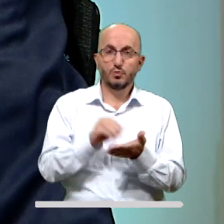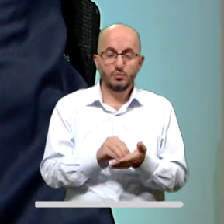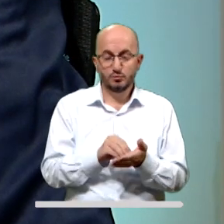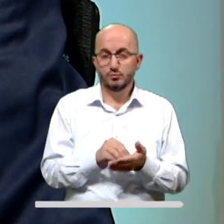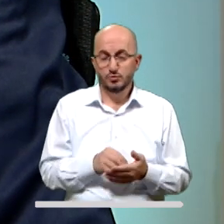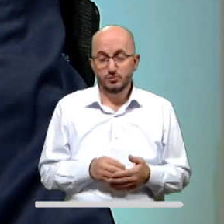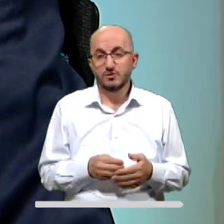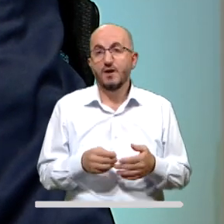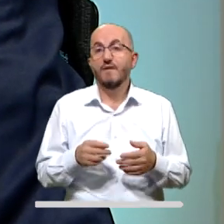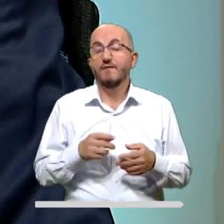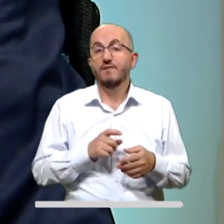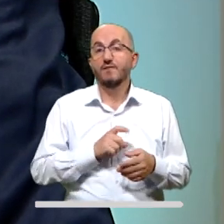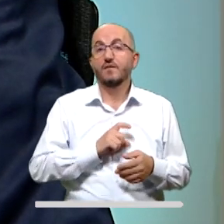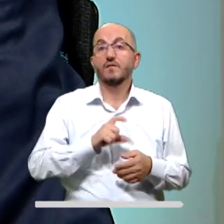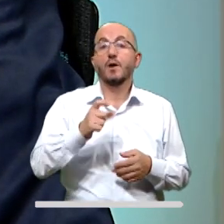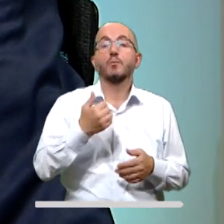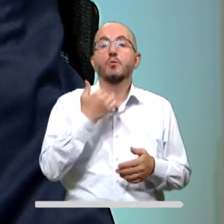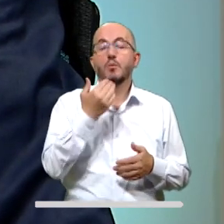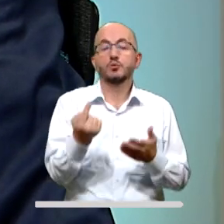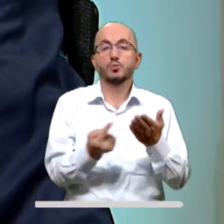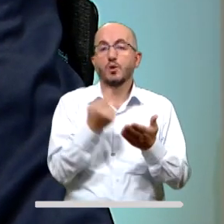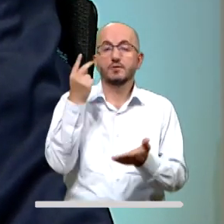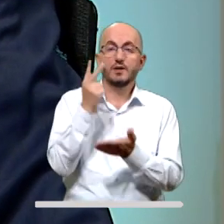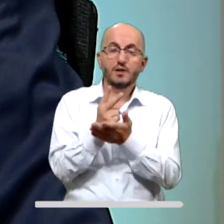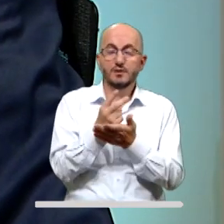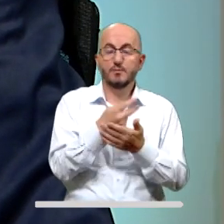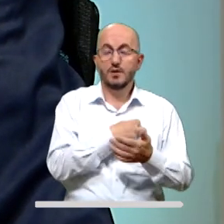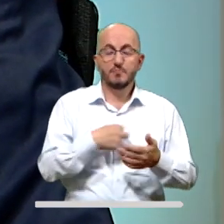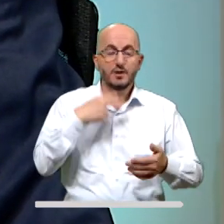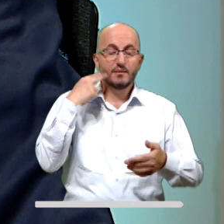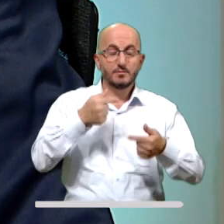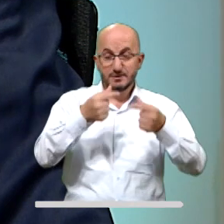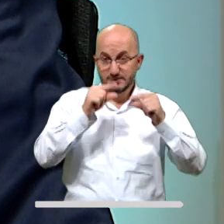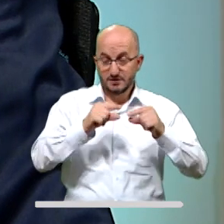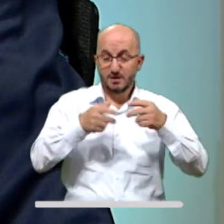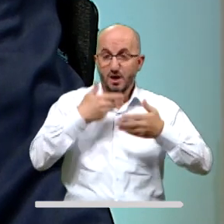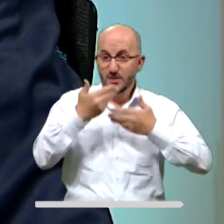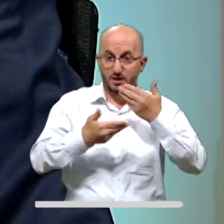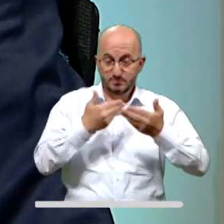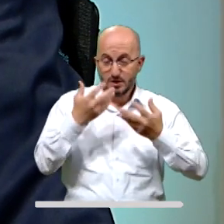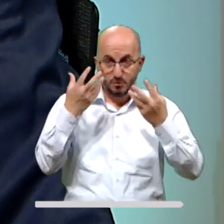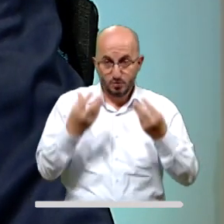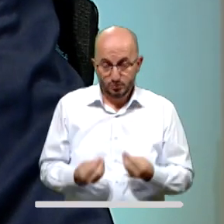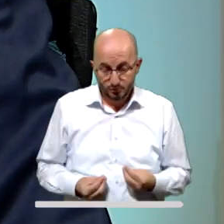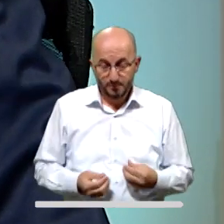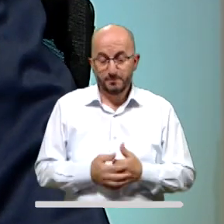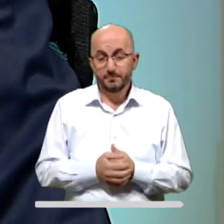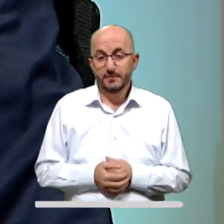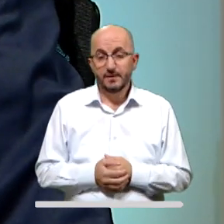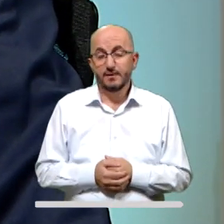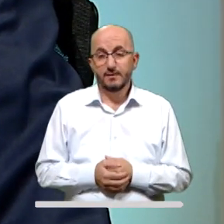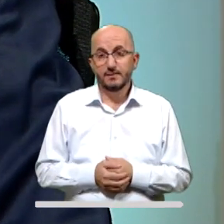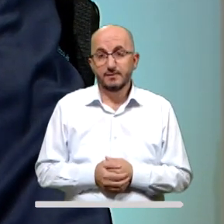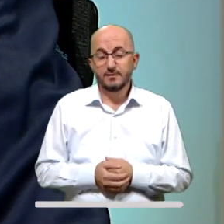olmaz. Burada Kur'an'ın hükmünü, peygamberin hadislerini anlatma durumu vardır. Şimdi